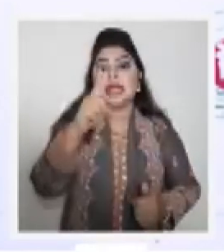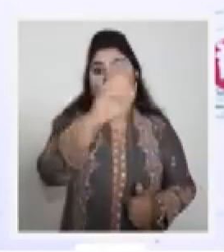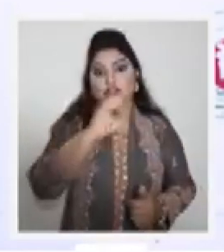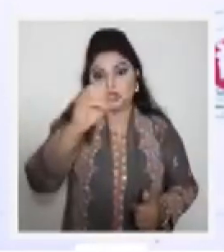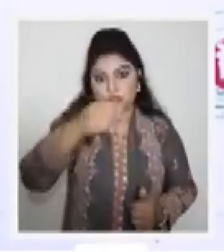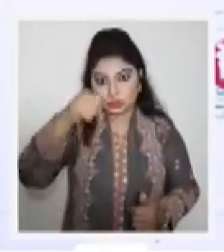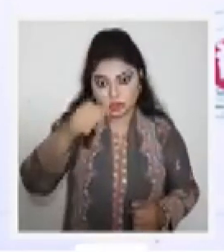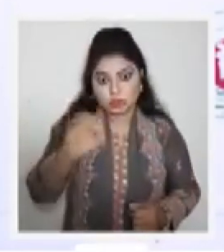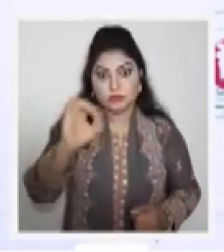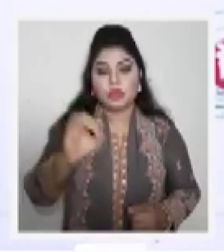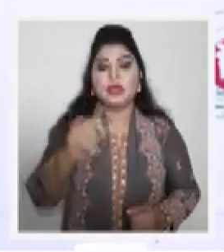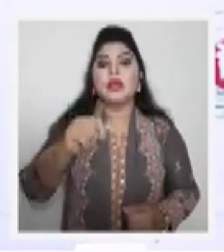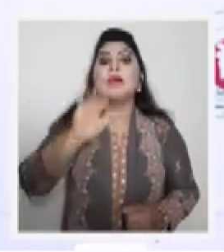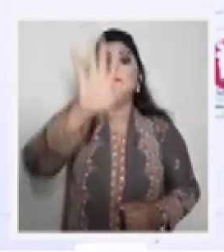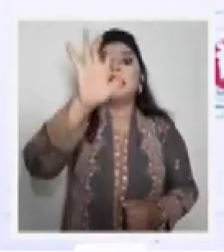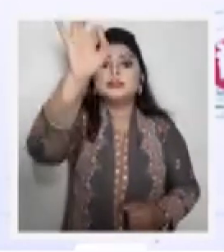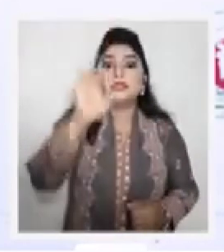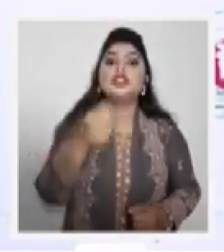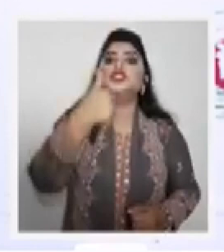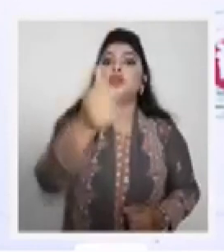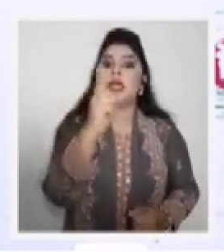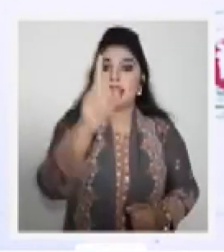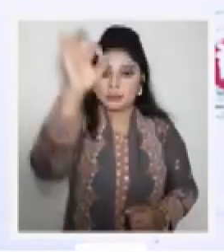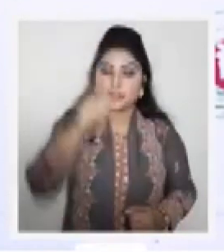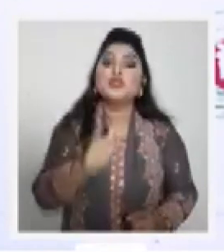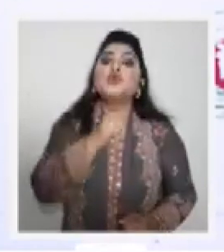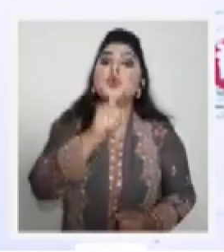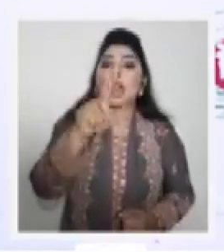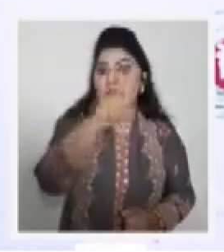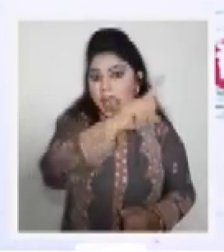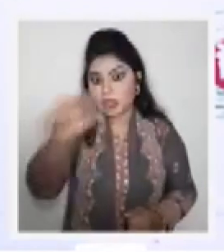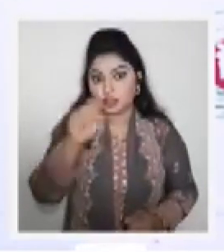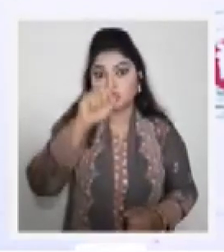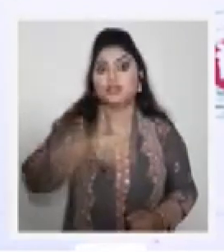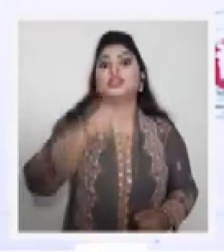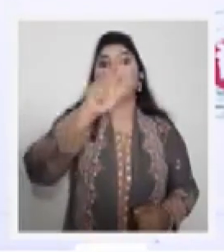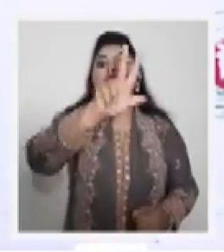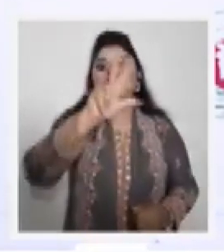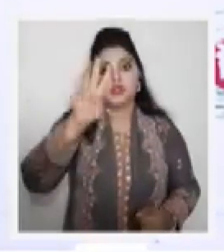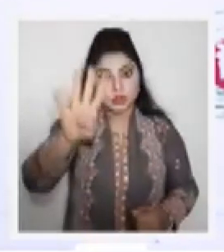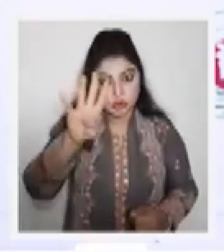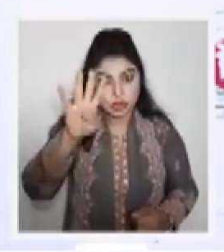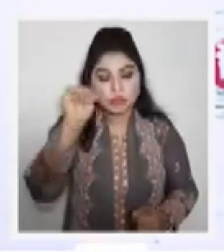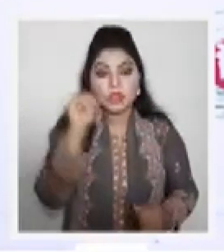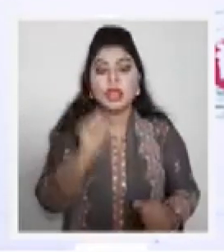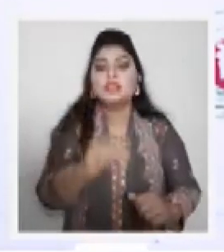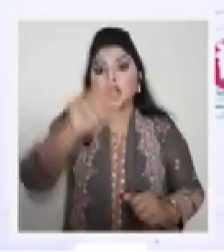48.38%, চট্টগ্রাম 707 জন, 24.93%, রাজশাহী 159 জন,